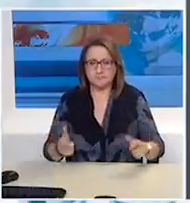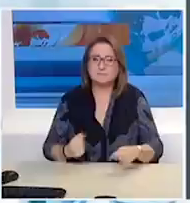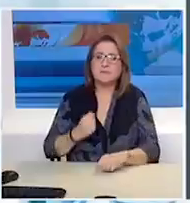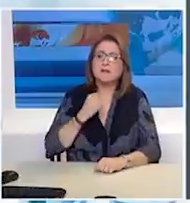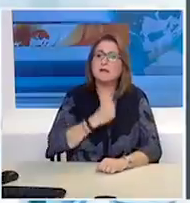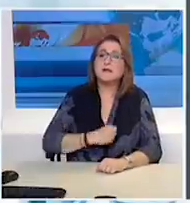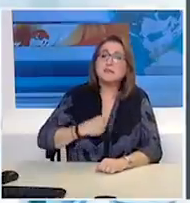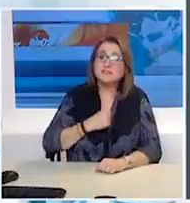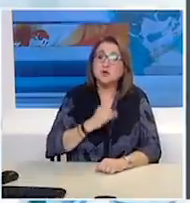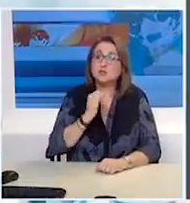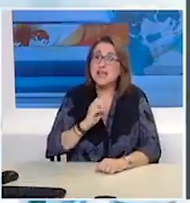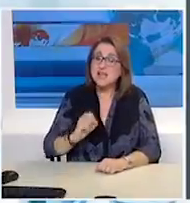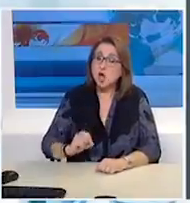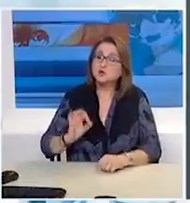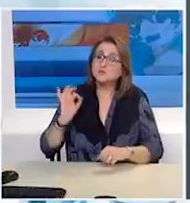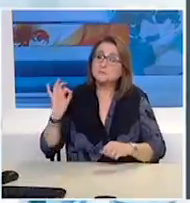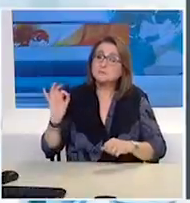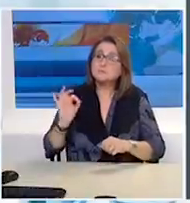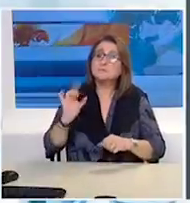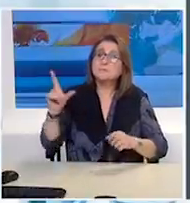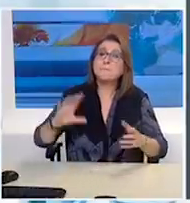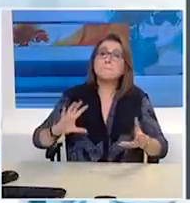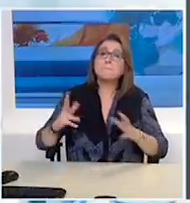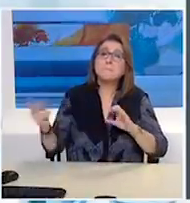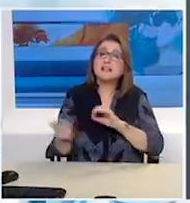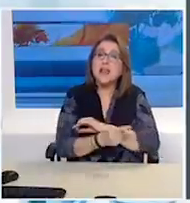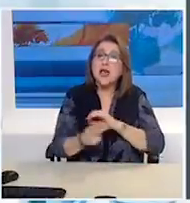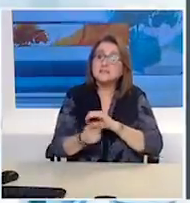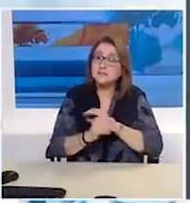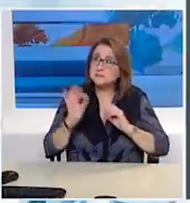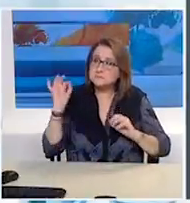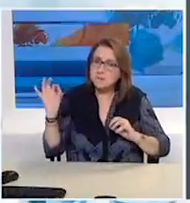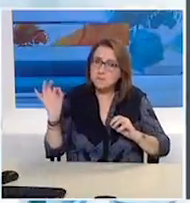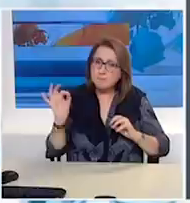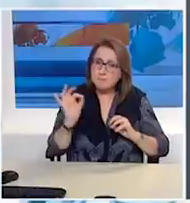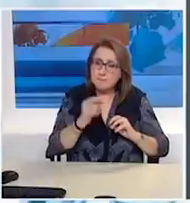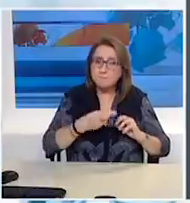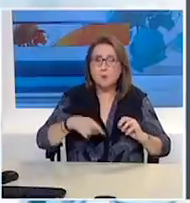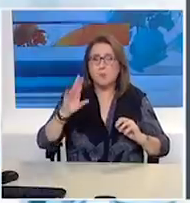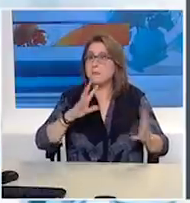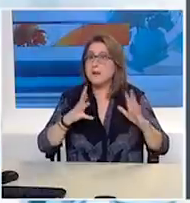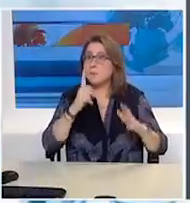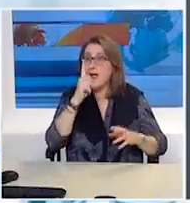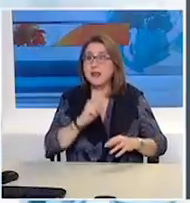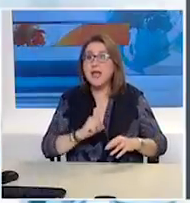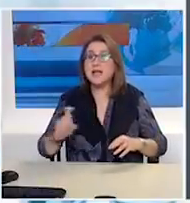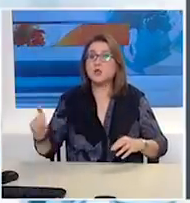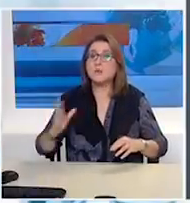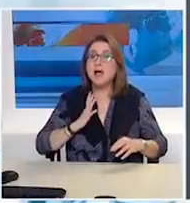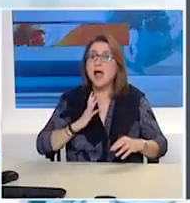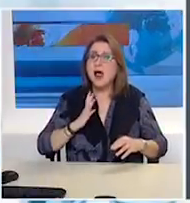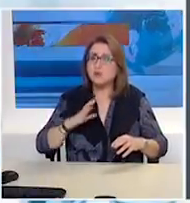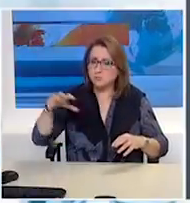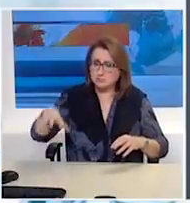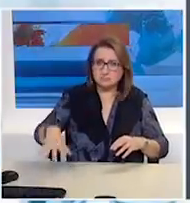Δυστυχώς, ο ιός έφτασε και στις μεγαλύτερες δομές μεταναστών στον κόσμο, όπως αυτές που φιλοξενούν περίπου 1 εκατομμύριο άτομα σε